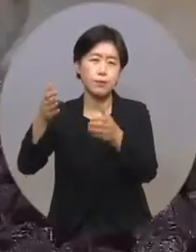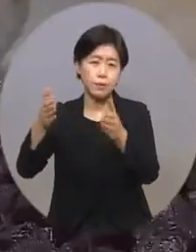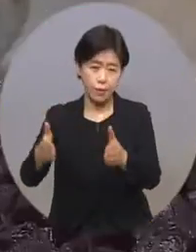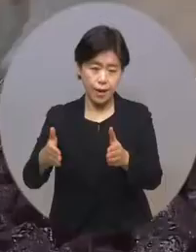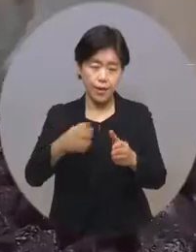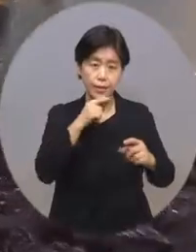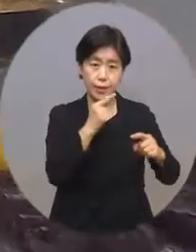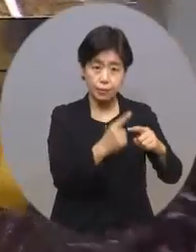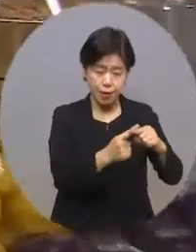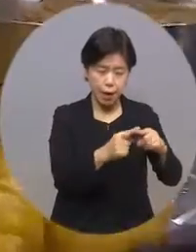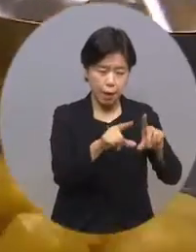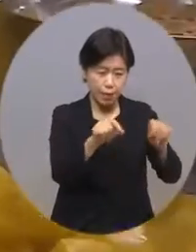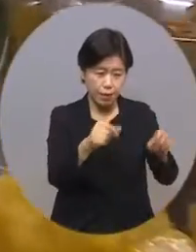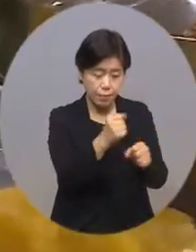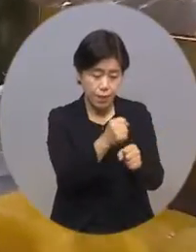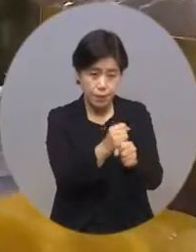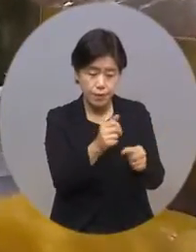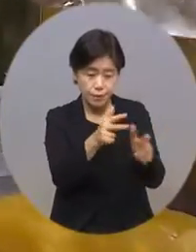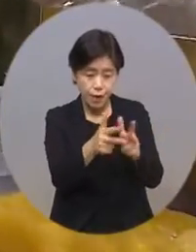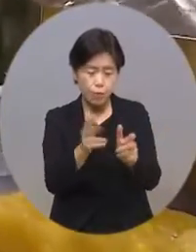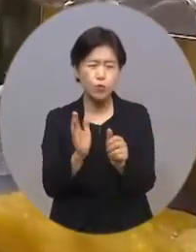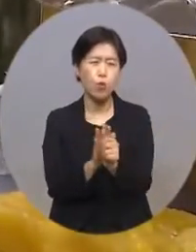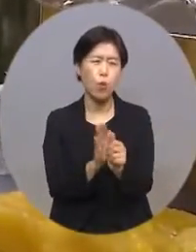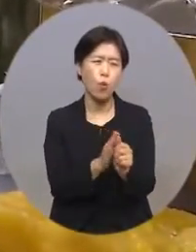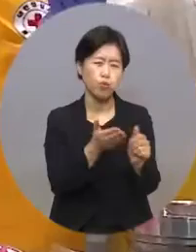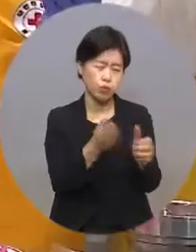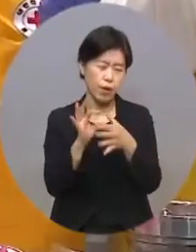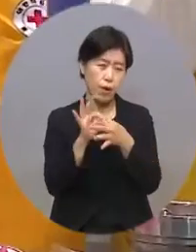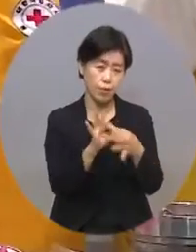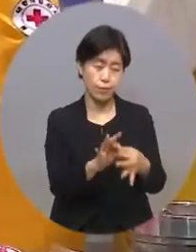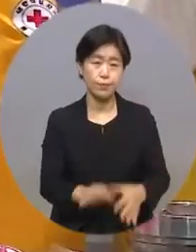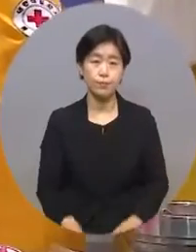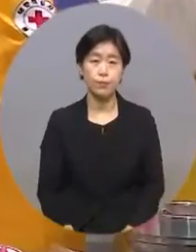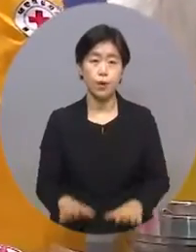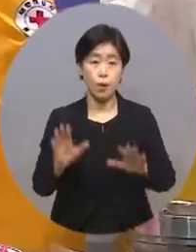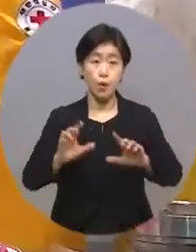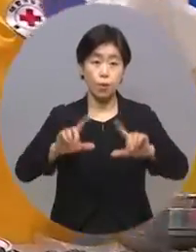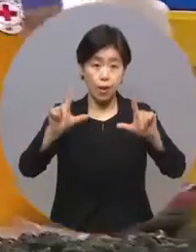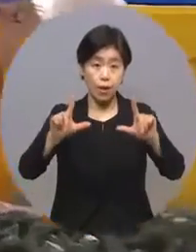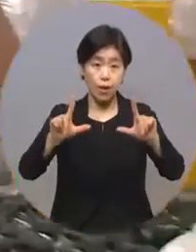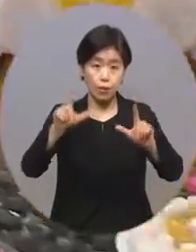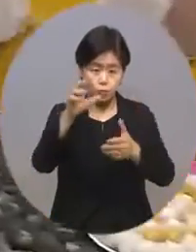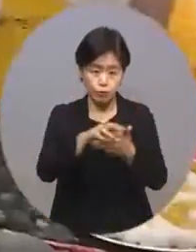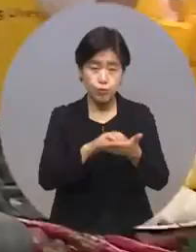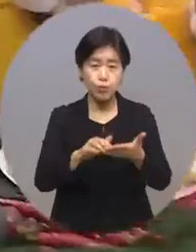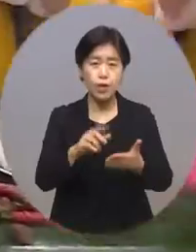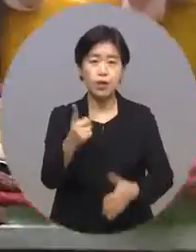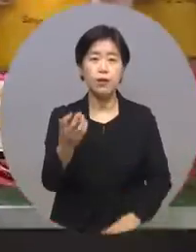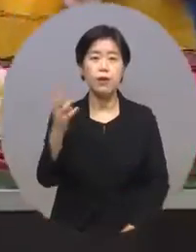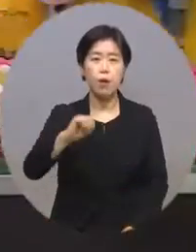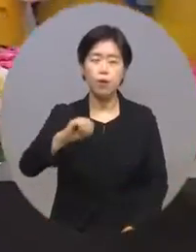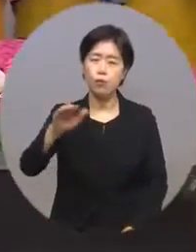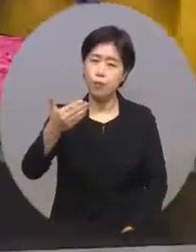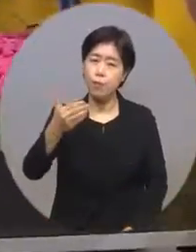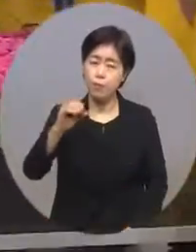사랑의 밑반찬 나눔 프로그램에 지속적으로 참여하고 있으며 올해에도 1억 900만 원의 성금을 전달했습니다.